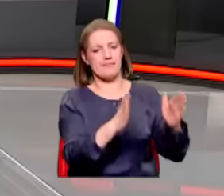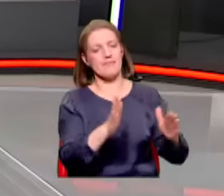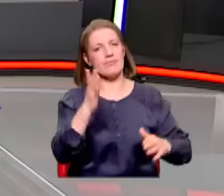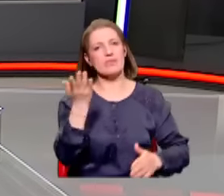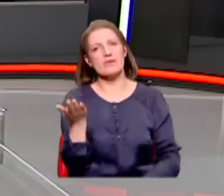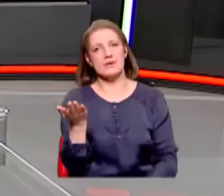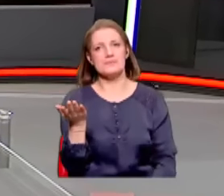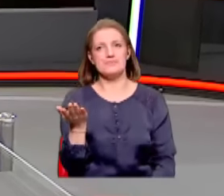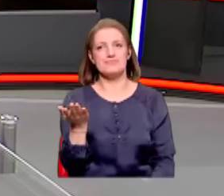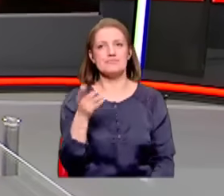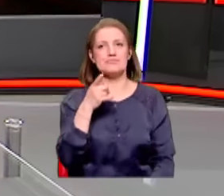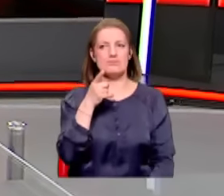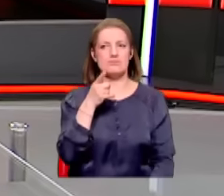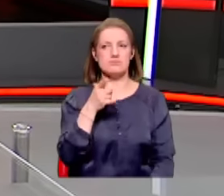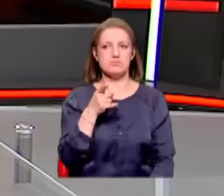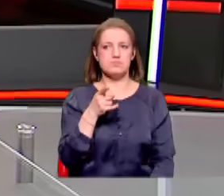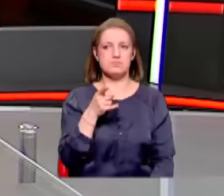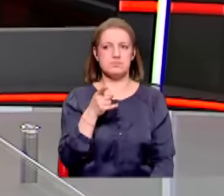zaten bu